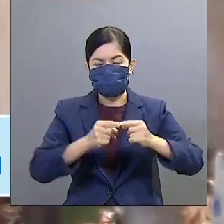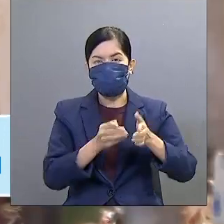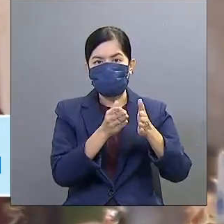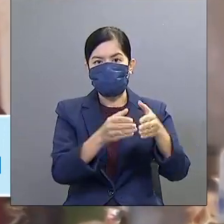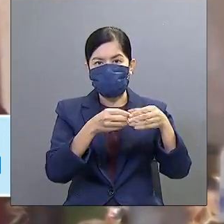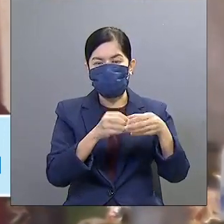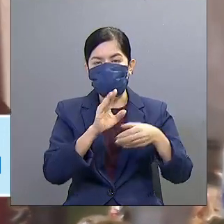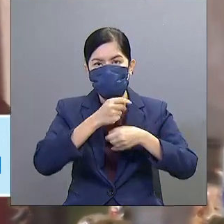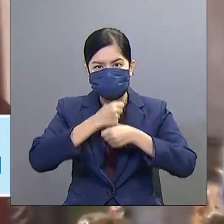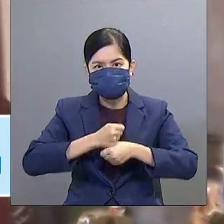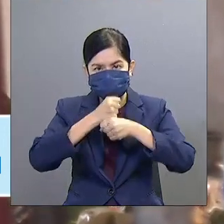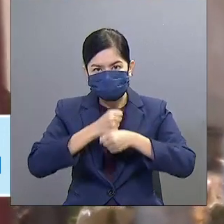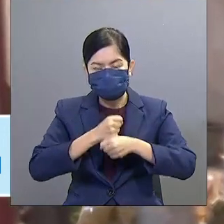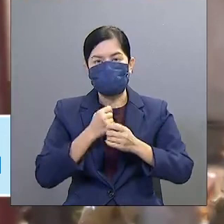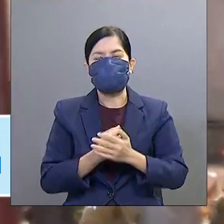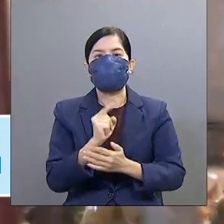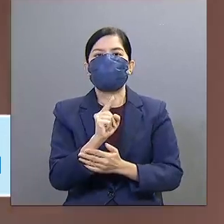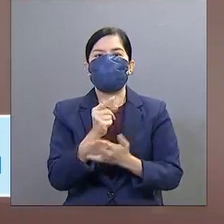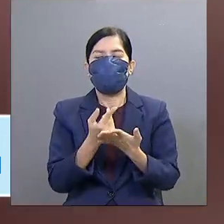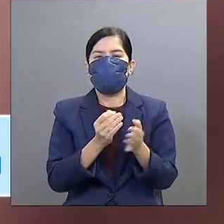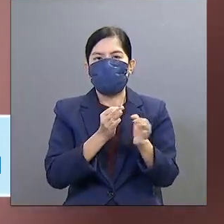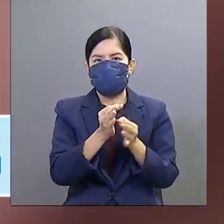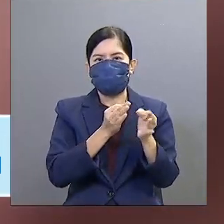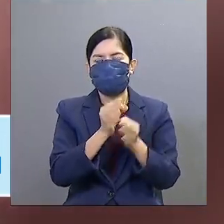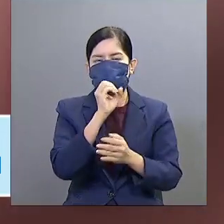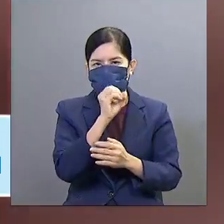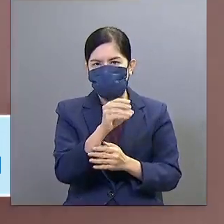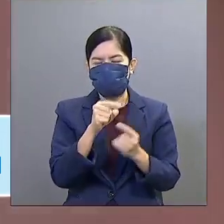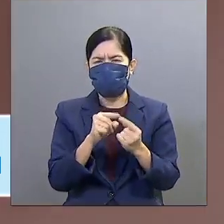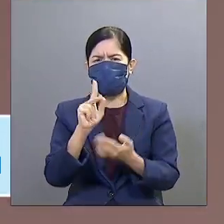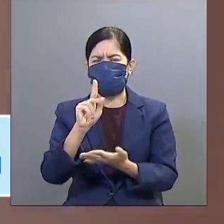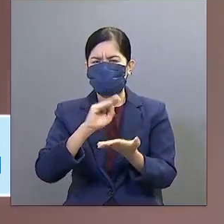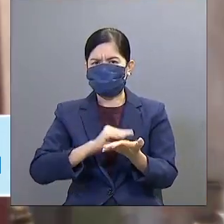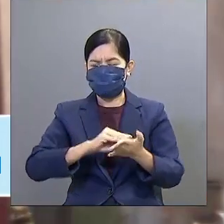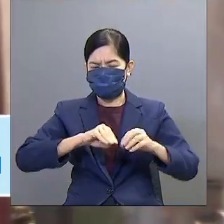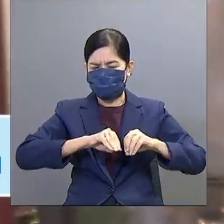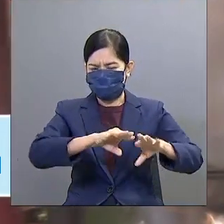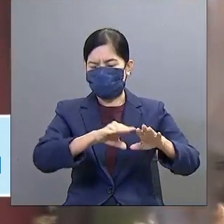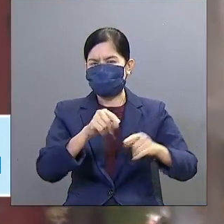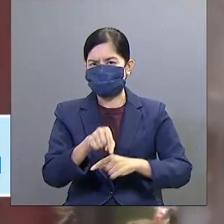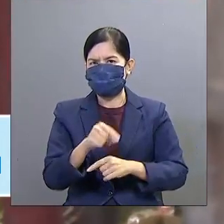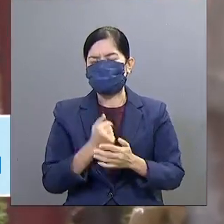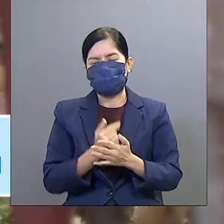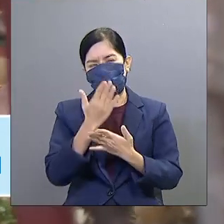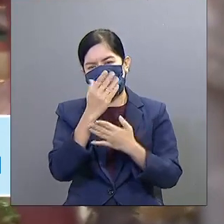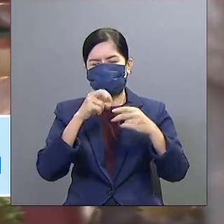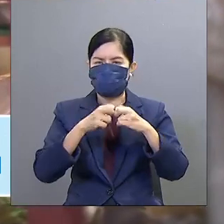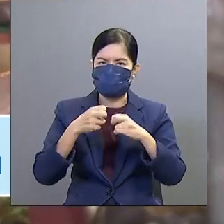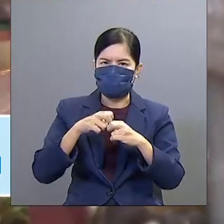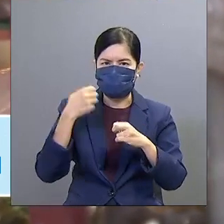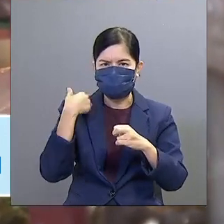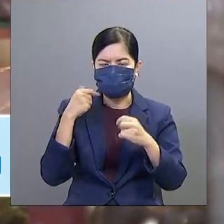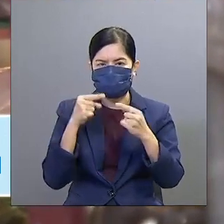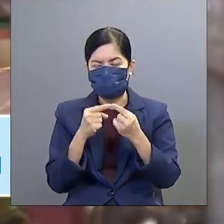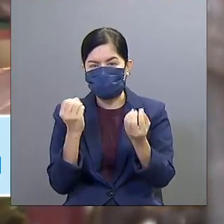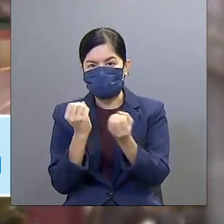พัฒนาสังคมและความมั่นคงของมนุษย์ก็ออกมาชี้แจงครับว่าข้อมูลดังกล่าวครับเป็นข่าวการสร้างความสับสนให้กับผู้สูงอายุที่ถือบัตรสวัสดิ